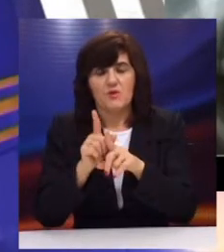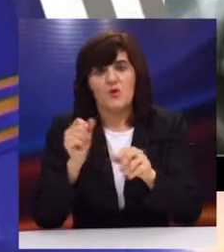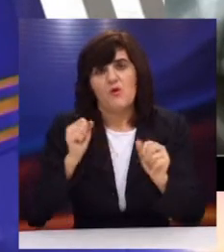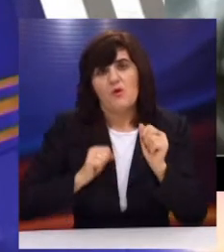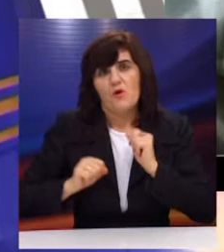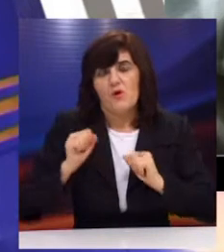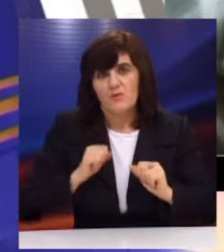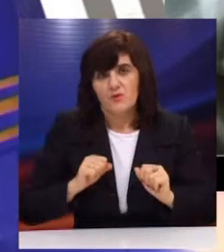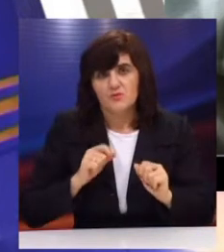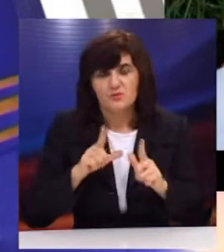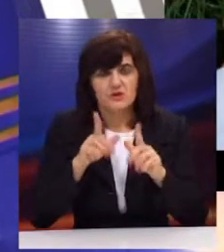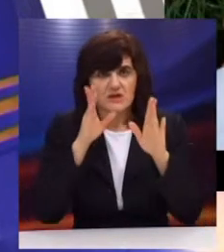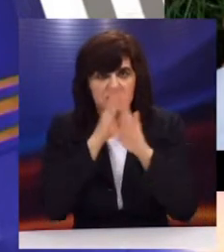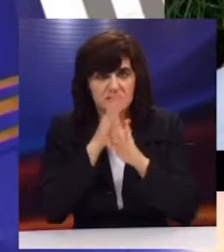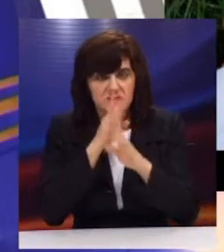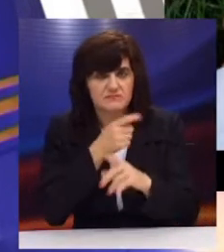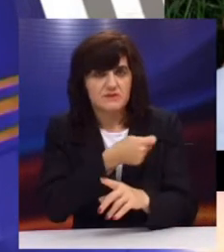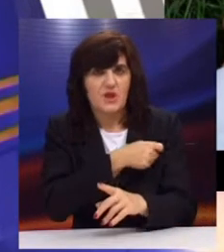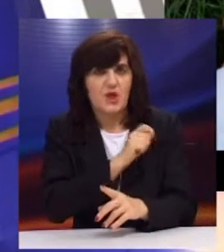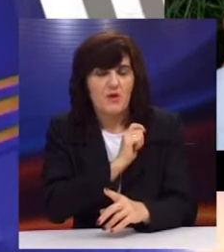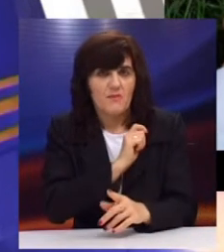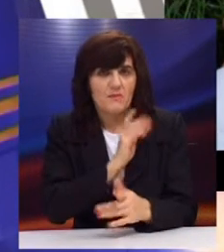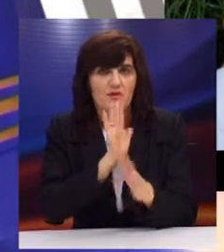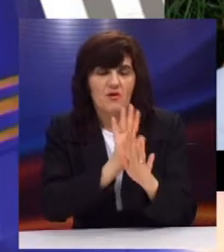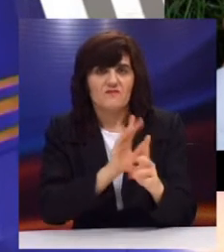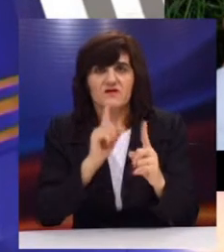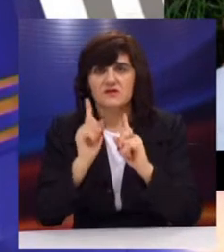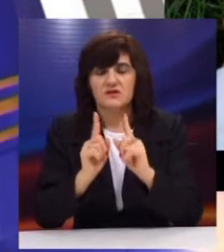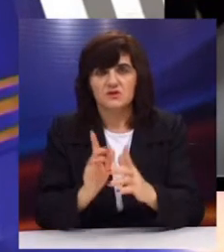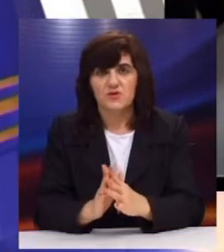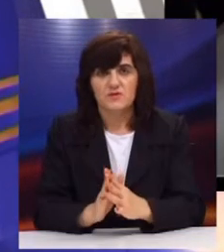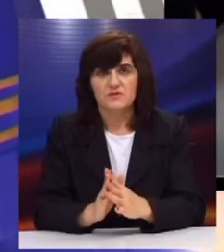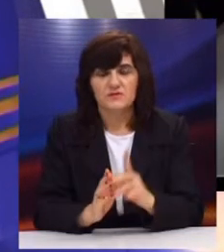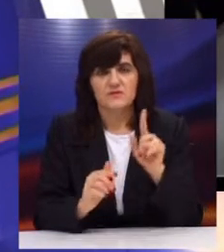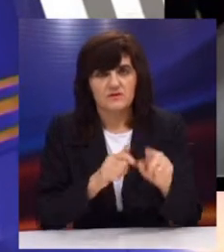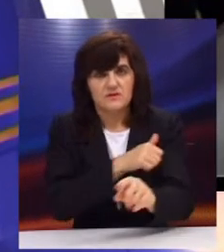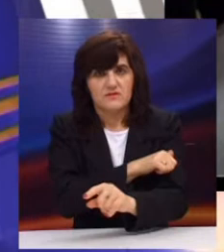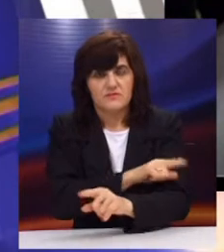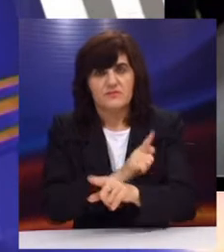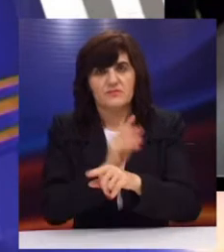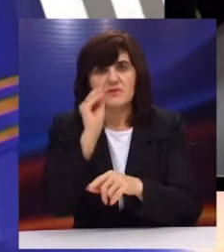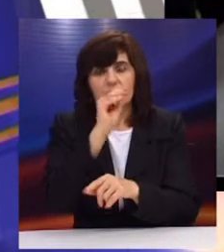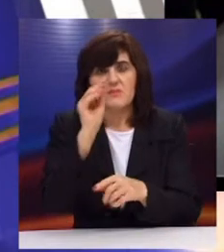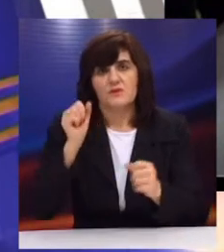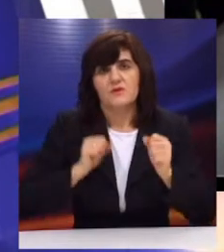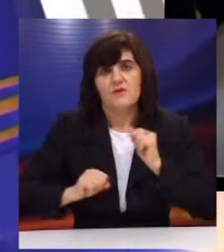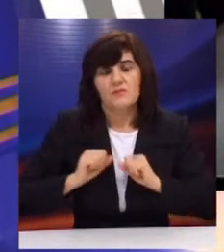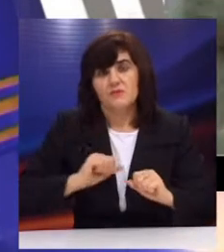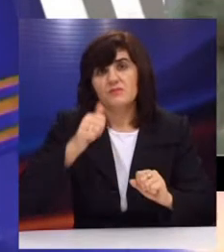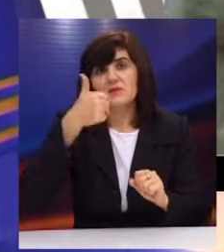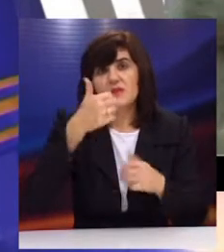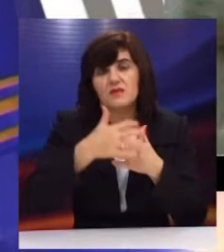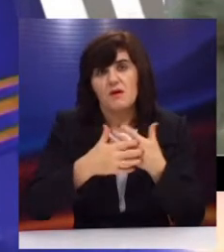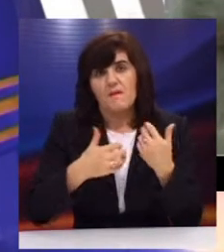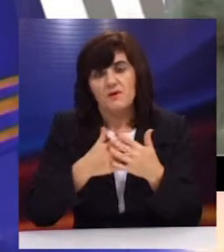životinja. Komunalni inspektor zajedno sa policijom postupa u ovakvim slučajevima. Ove godine prijavljeno je mučenje jedne mačke